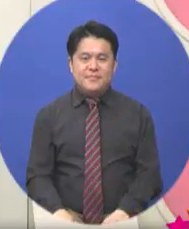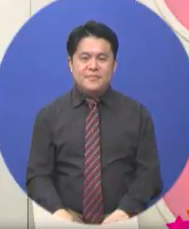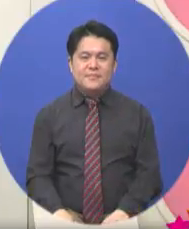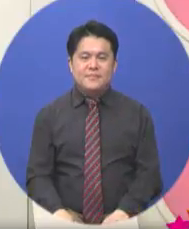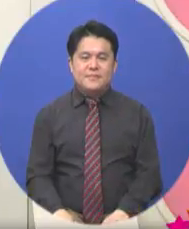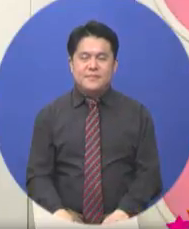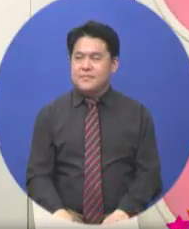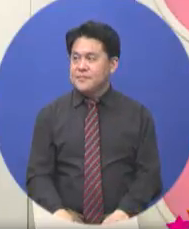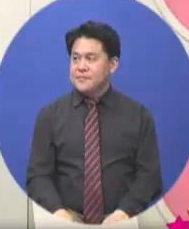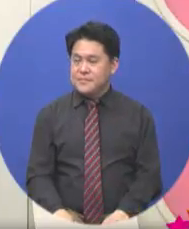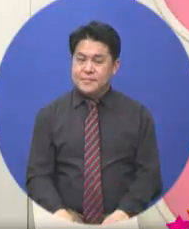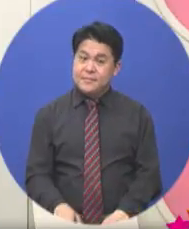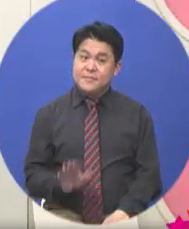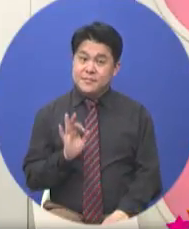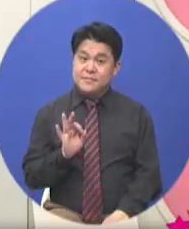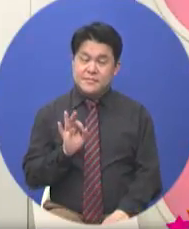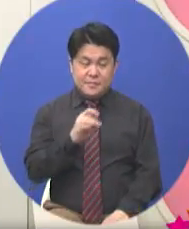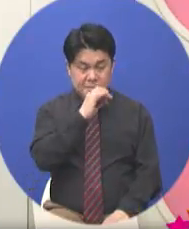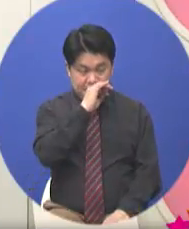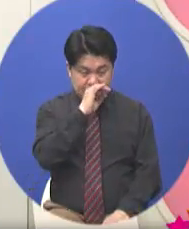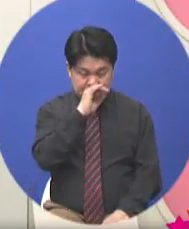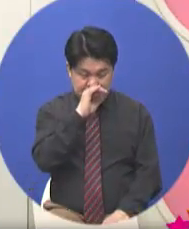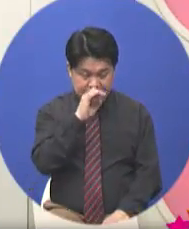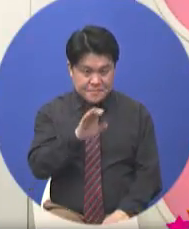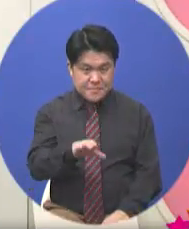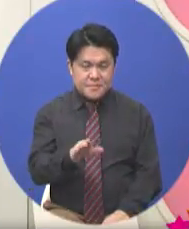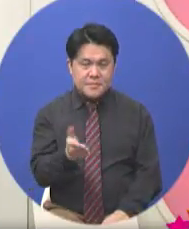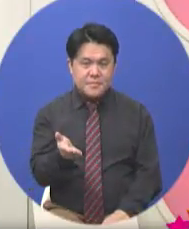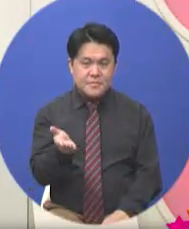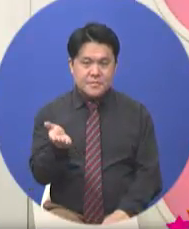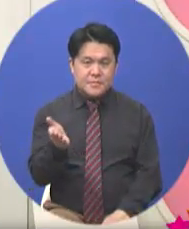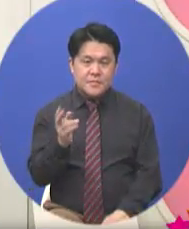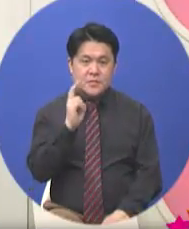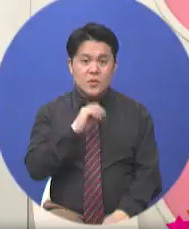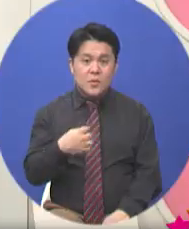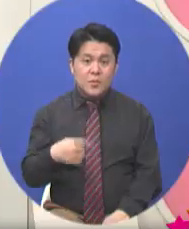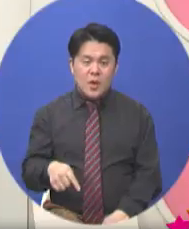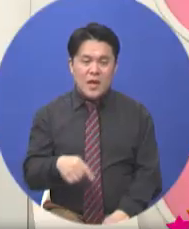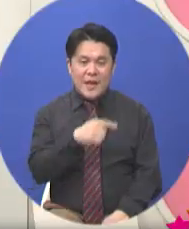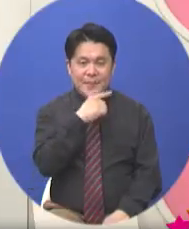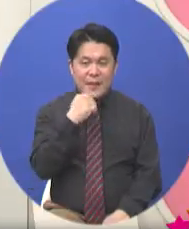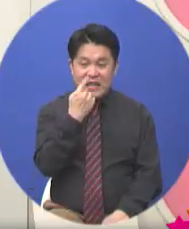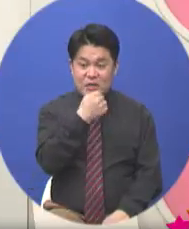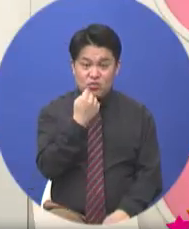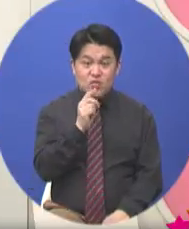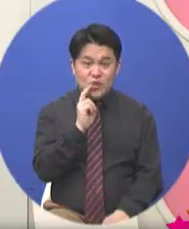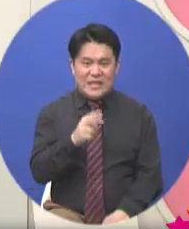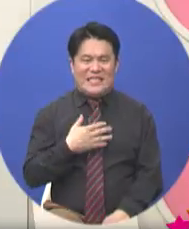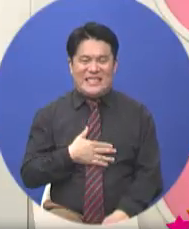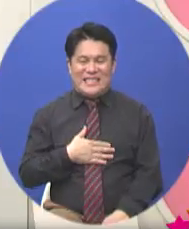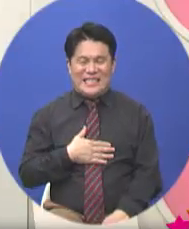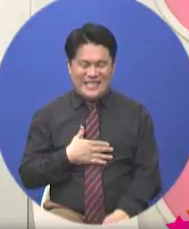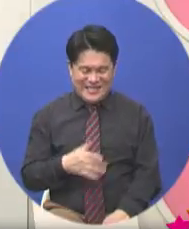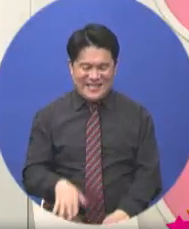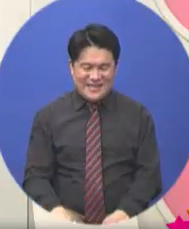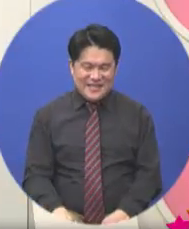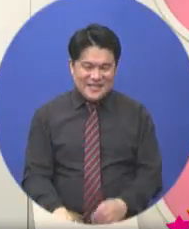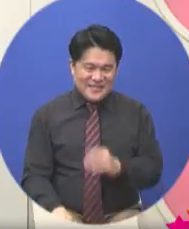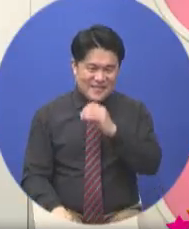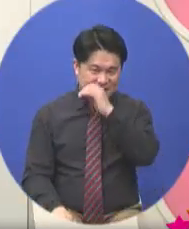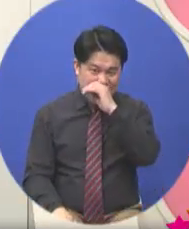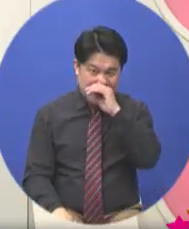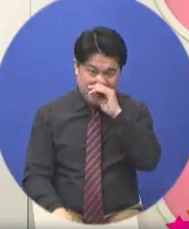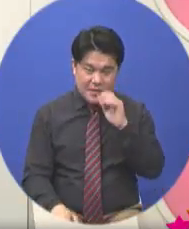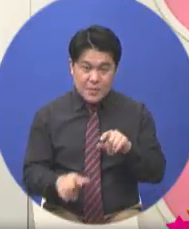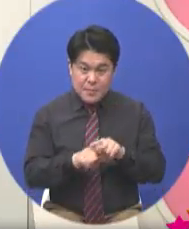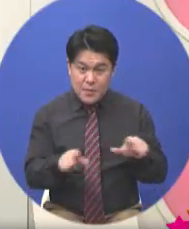그래요. 좋은. 오늘 네. 우리 김윤구님이 노래를 어떤 노래 하신다 그랬어요? 붉은 입술. 붉은 입술이죠. 네네, 붉은